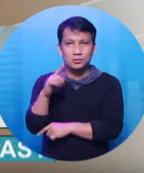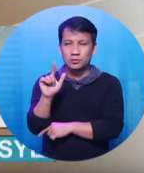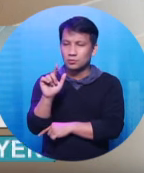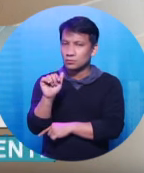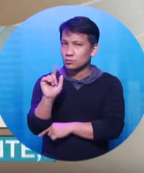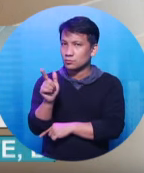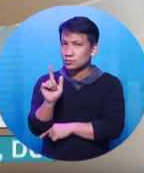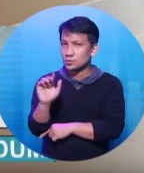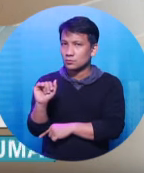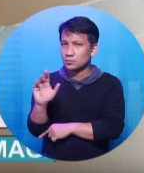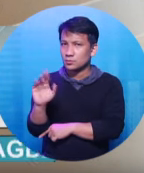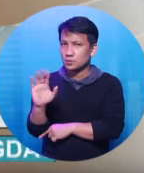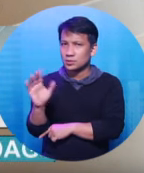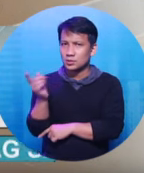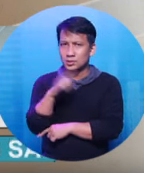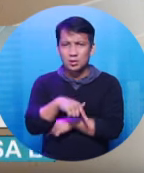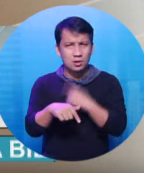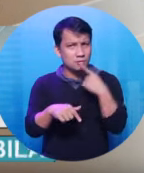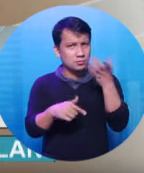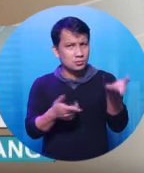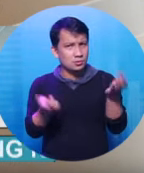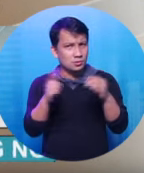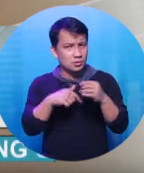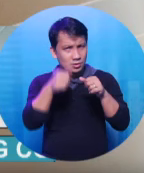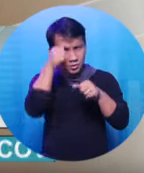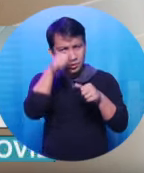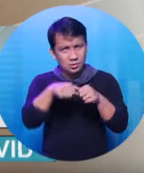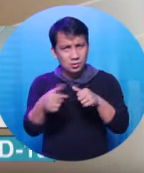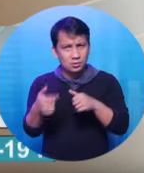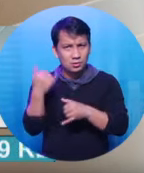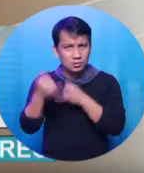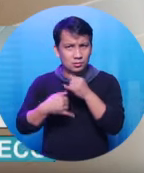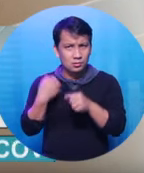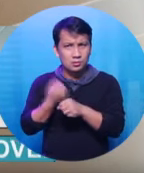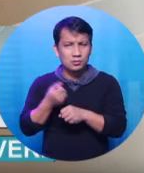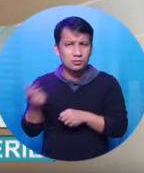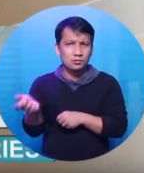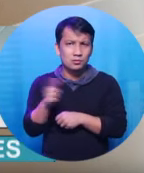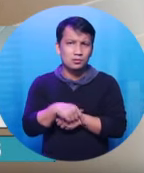2015. Now, there was a time, Fitz, if you remember, last year,